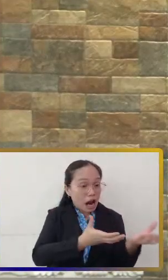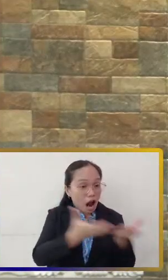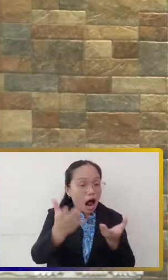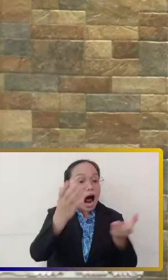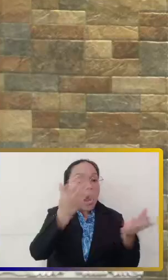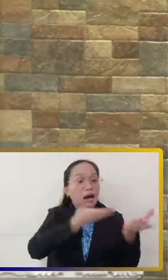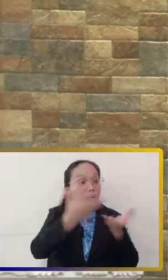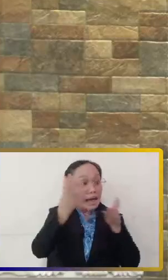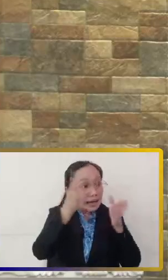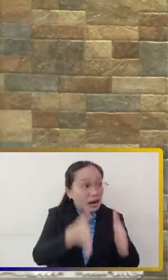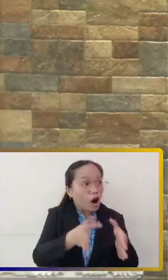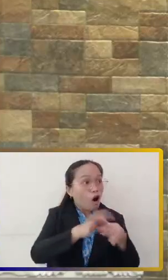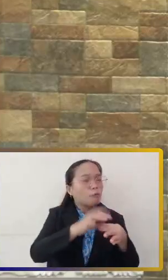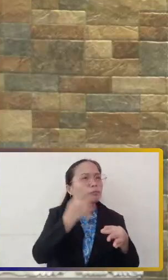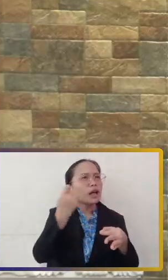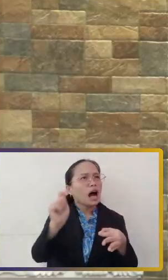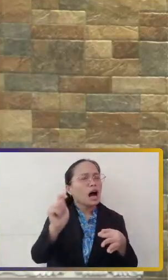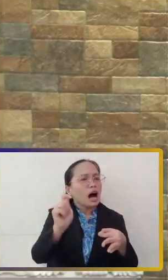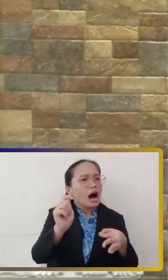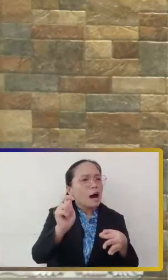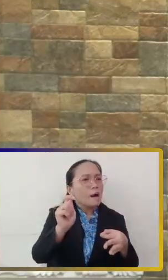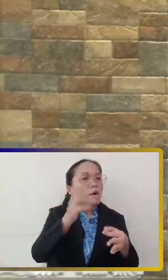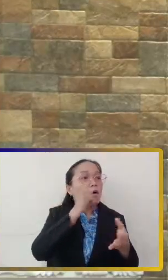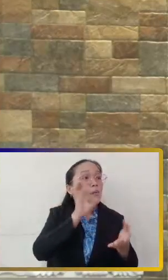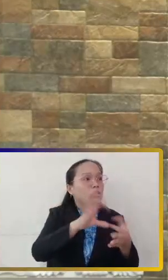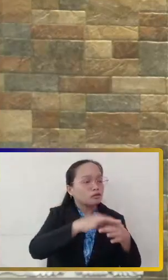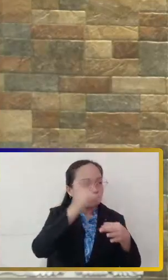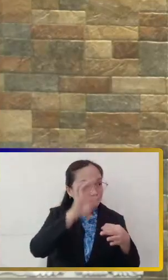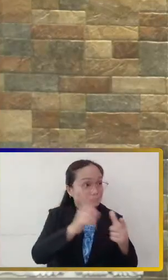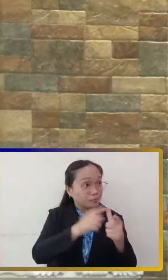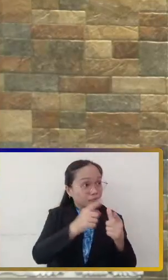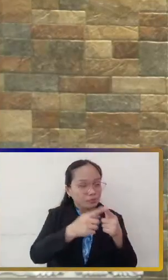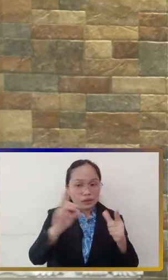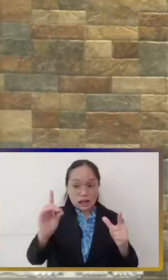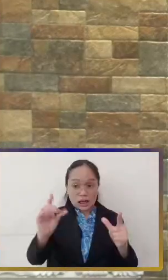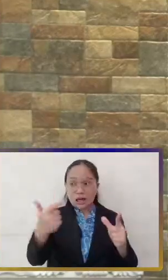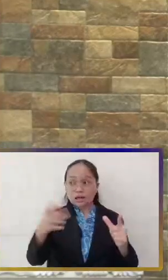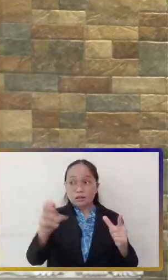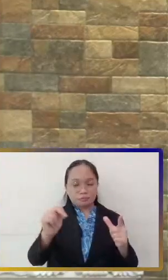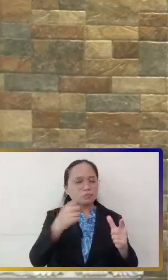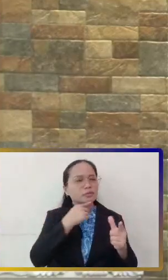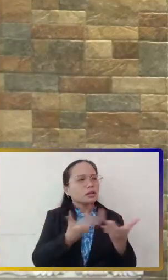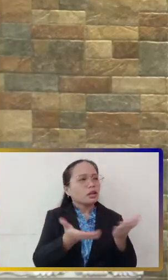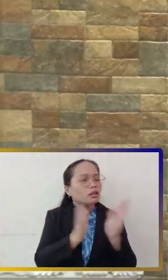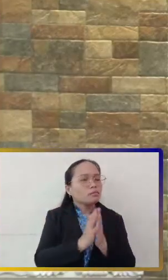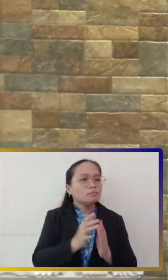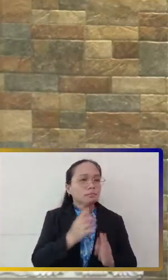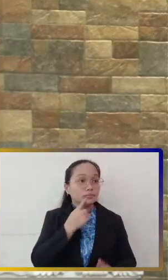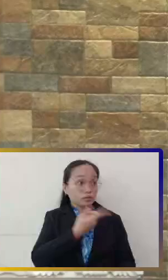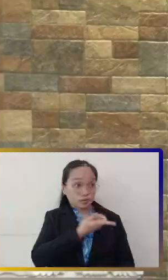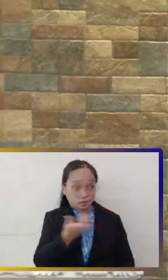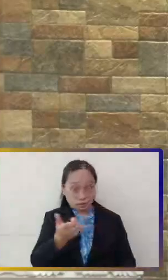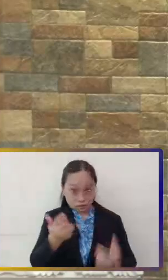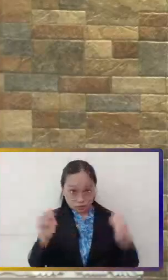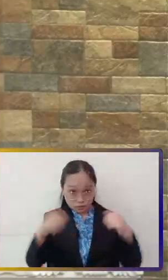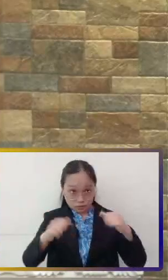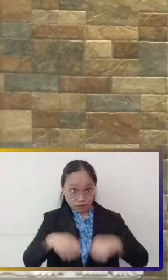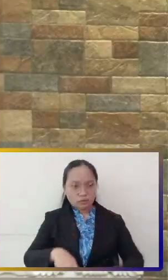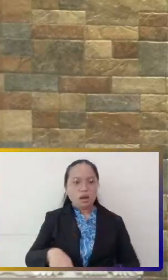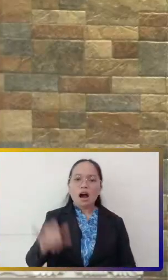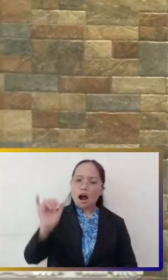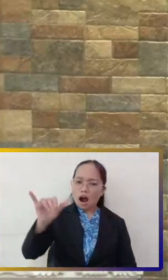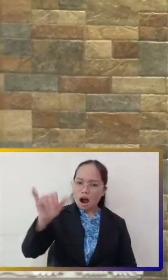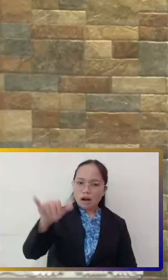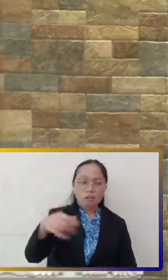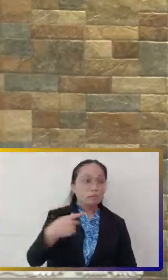commandments of God. Nasabi ng Panginoon, okay, itong gagawin mo. Do you agree? Yes, I agree. All right. Merong ark,